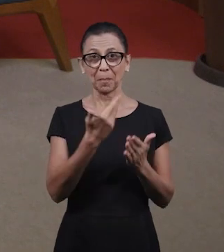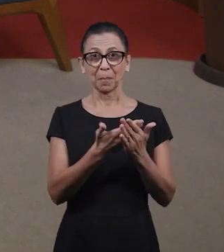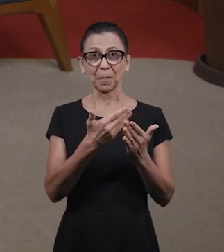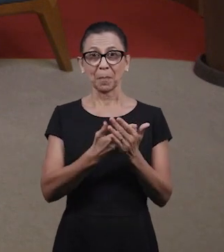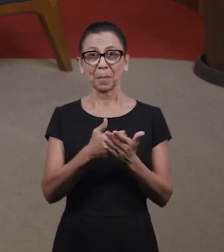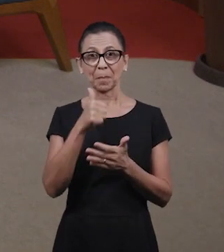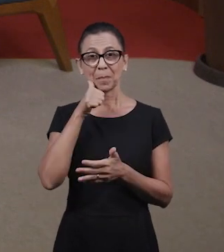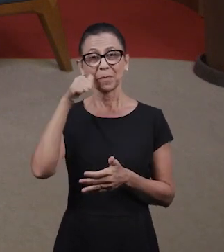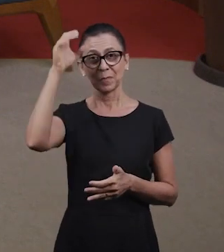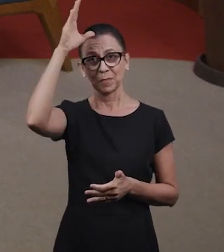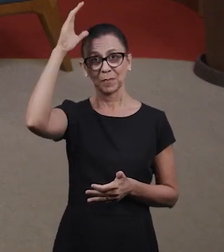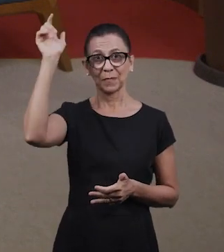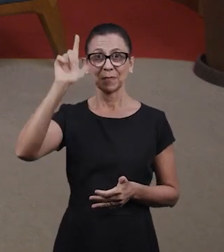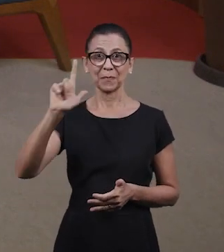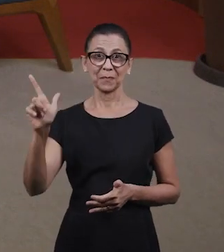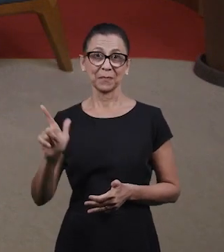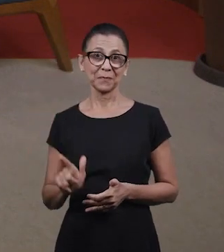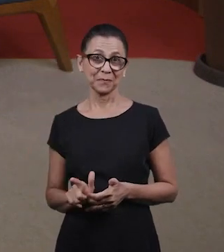Laïs,